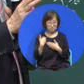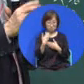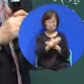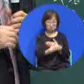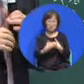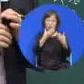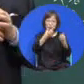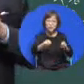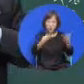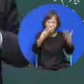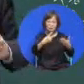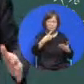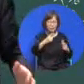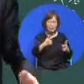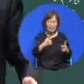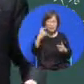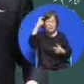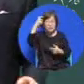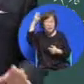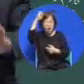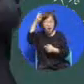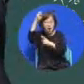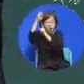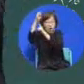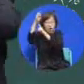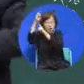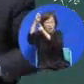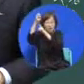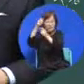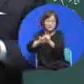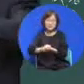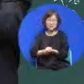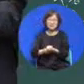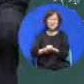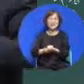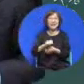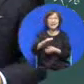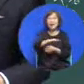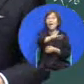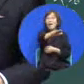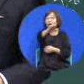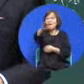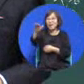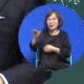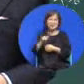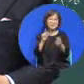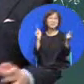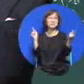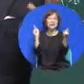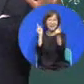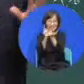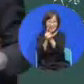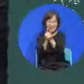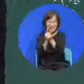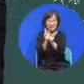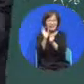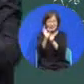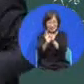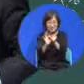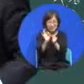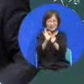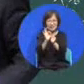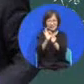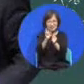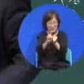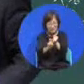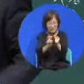Even physically, let's look at spiritually. 어떻게 여러분의 기도로 말이죠. 여러분 만나가 내가 수십 년 동안, 삼십 년 동안 이렇게 계속 전도